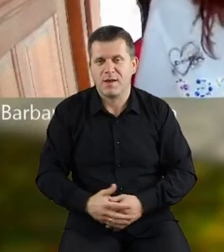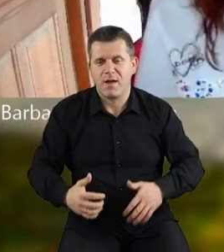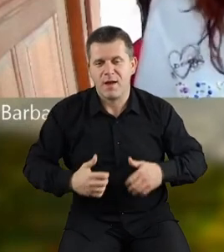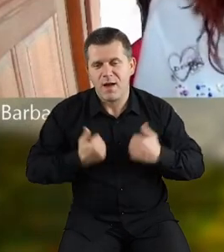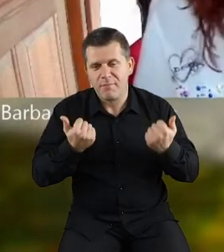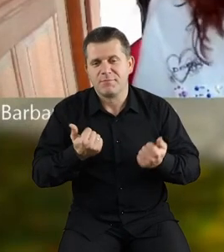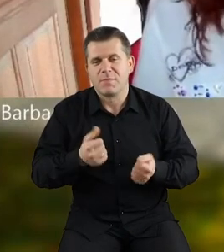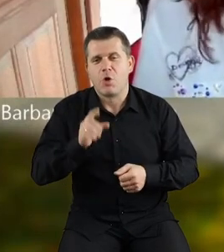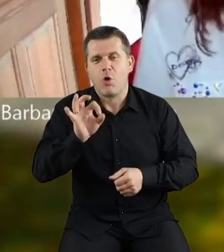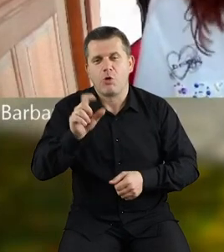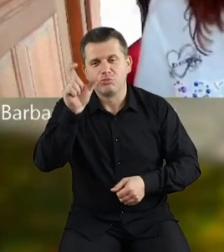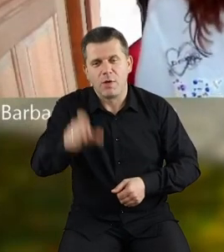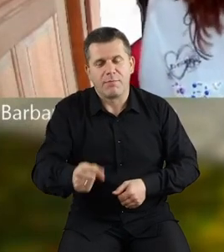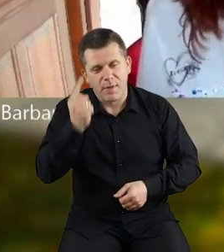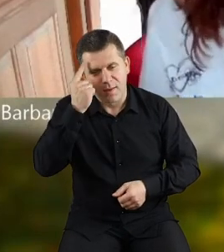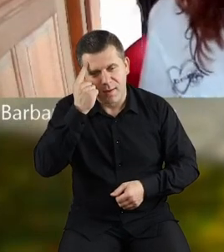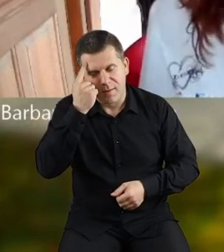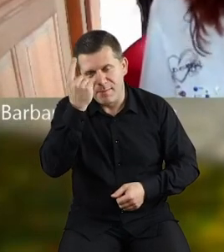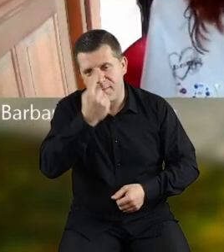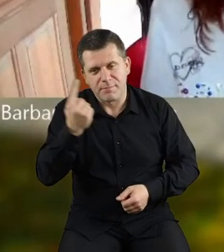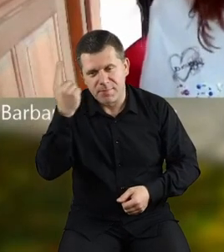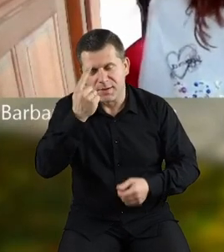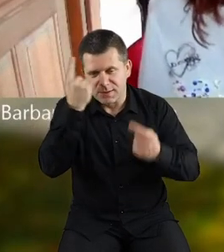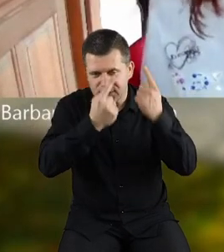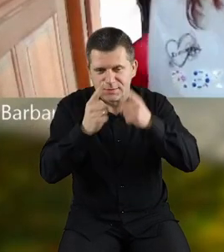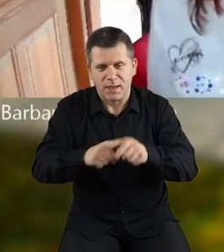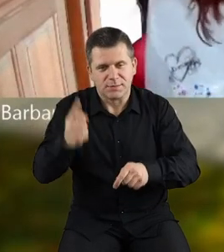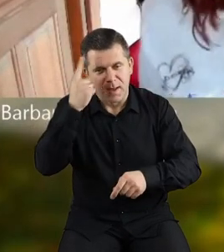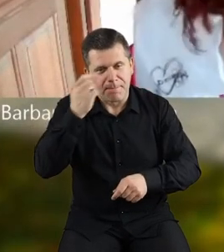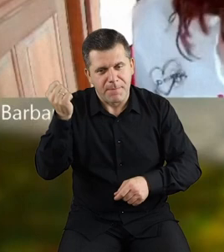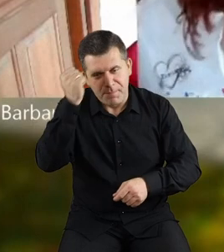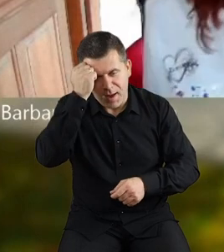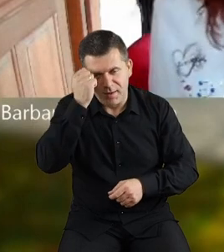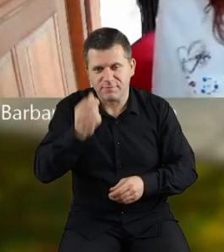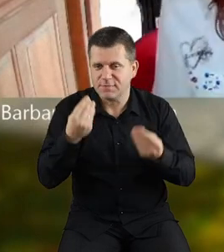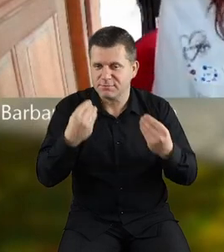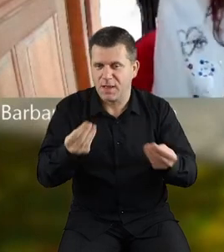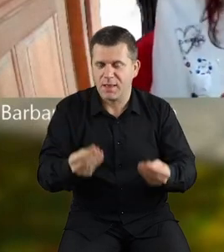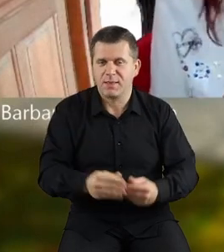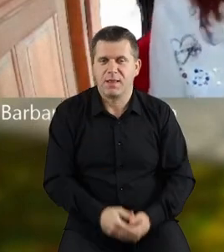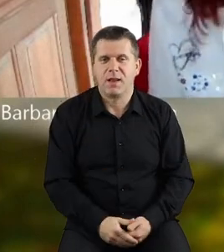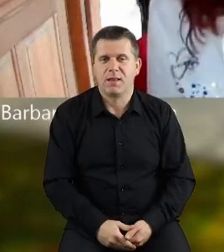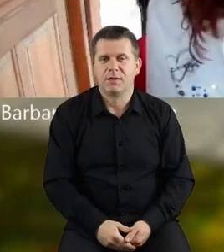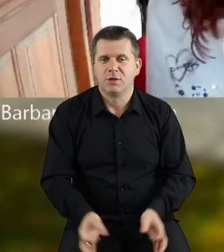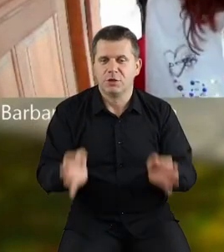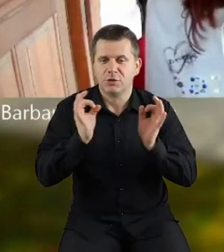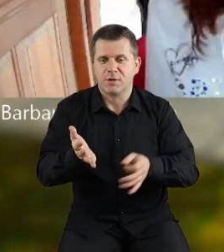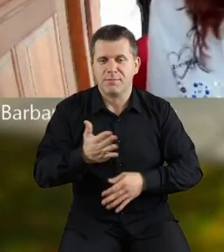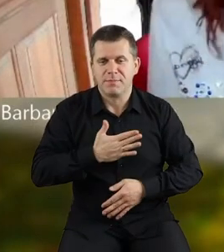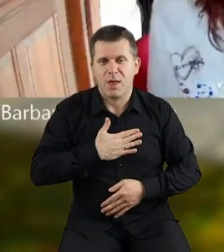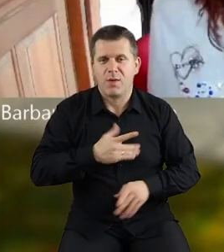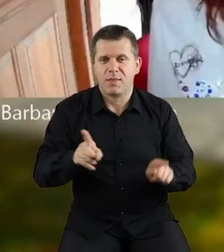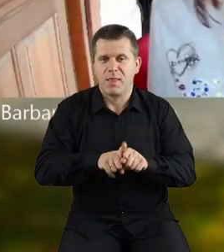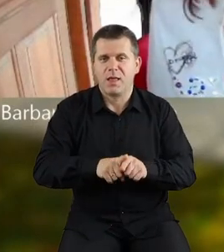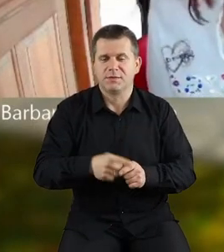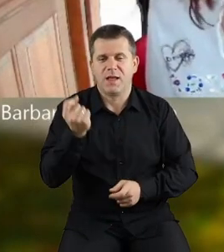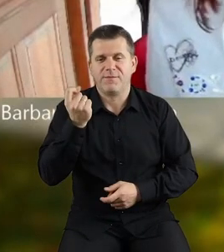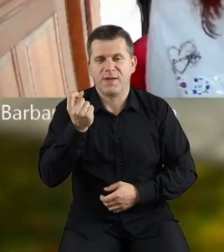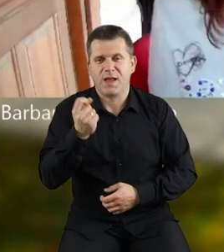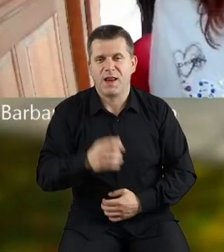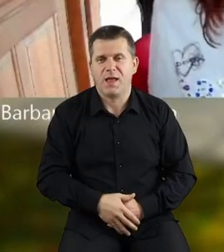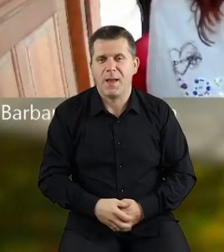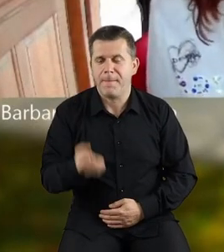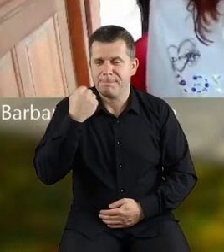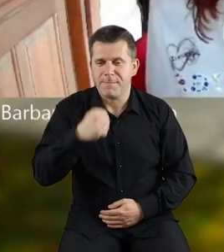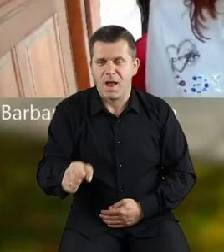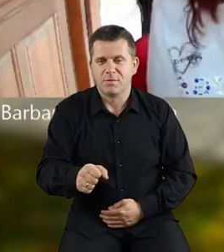codziennie, żeby codziennie o tobie i o tym mieście myśleć i wspaniale wspominać. Dzisiaj miałam też